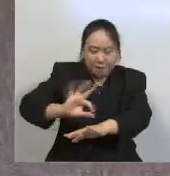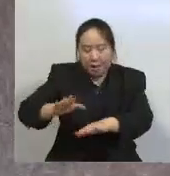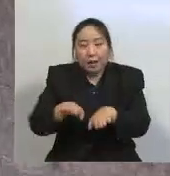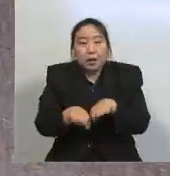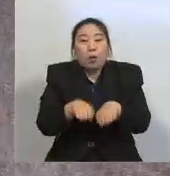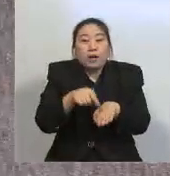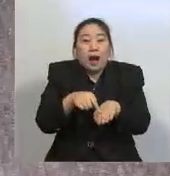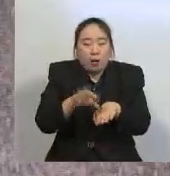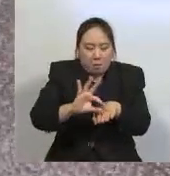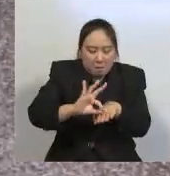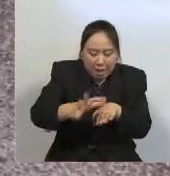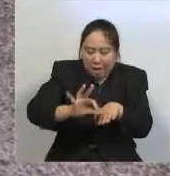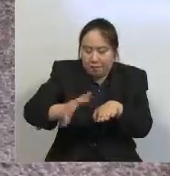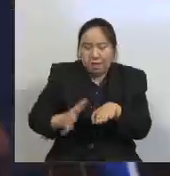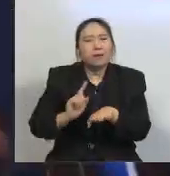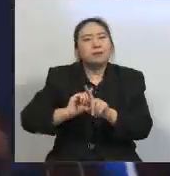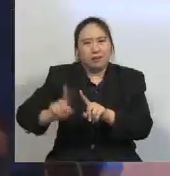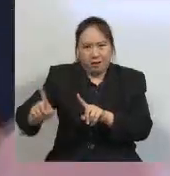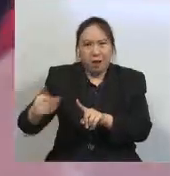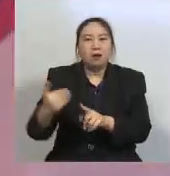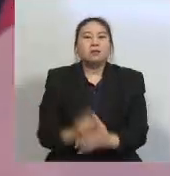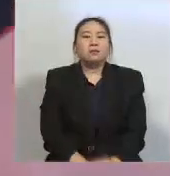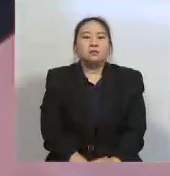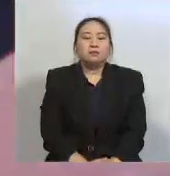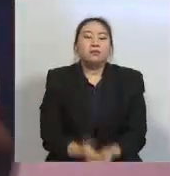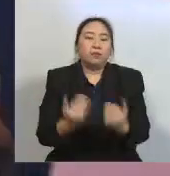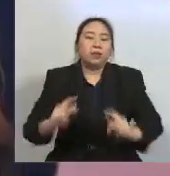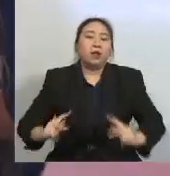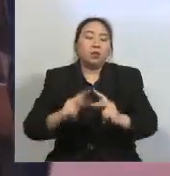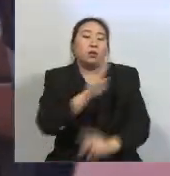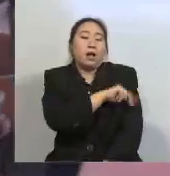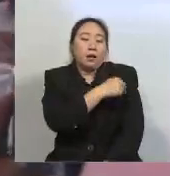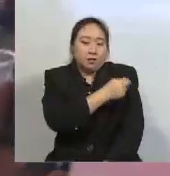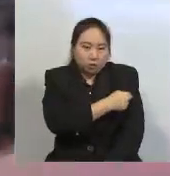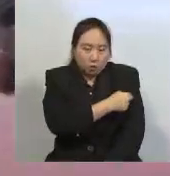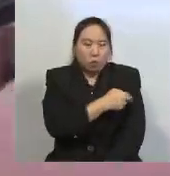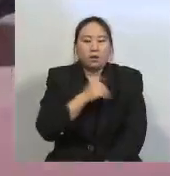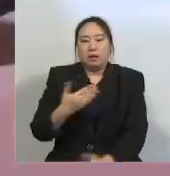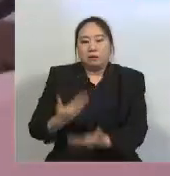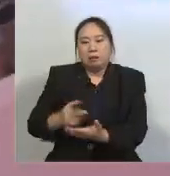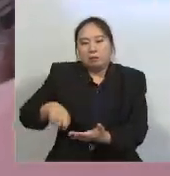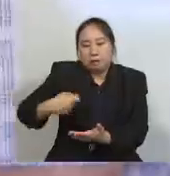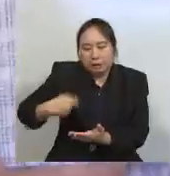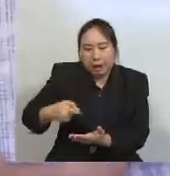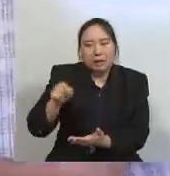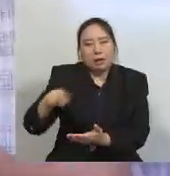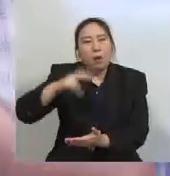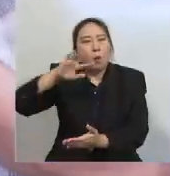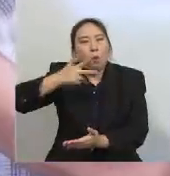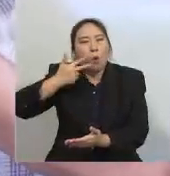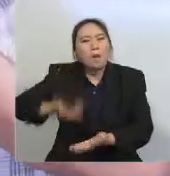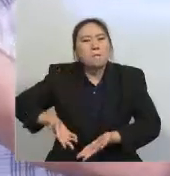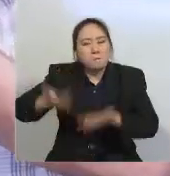ะก็ทำให้กระทรวงสาธารณสุขเนี่ยเสียทรัพยากรกับโรคเบาหวานเนี่ยมากเลยเกินเราอยากให้คนในครอบครั